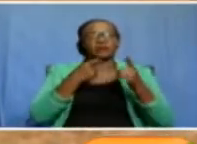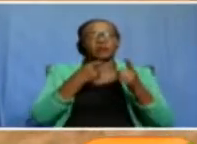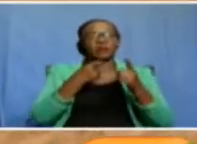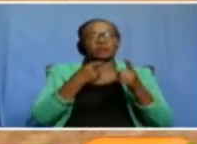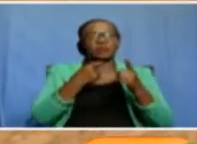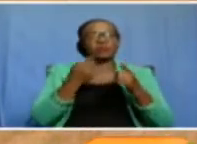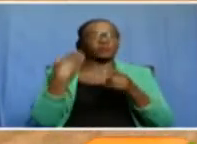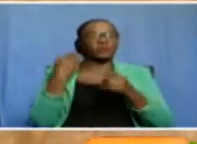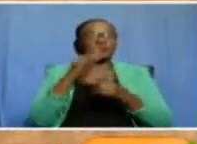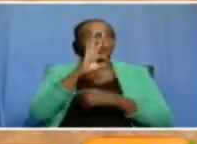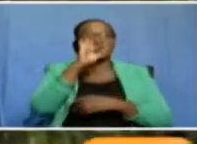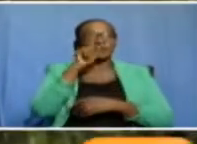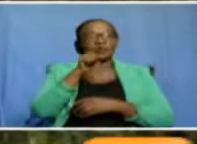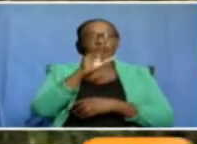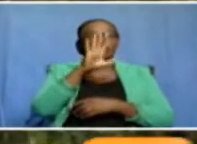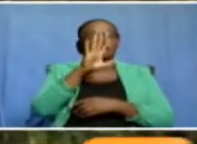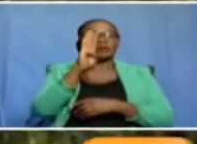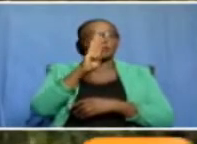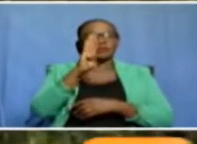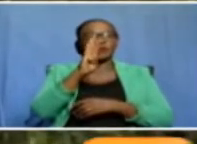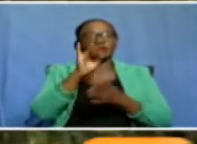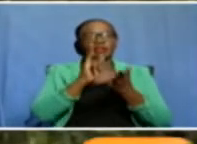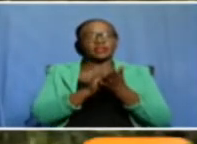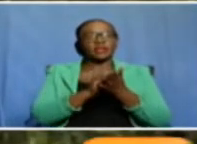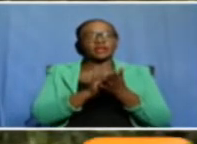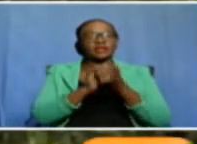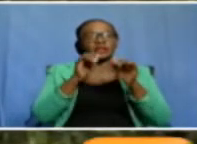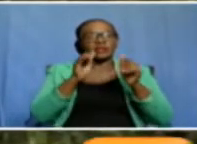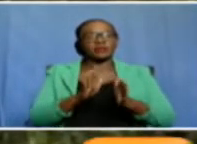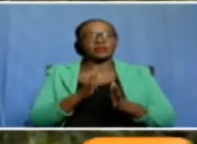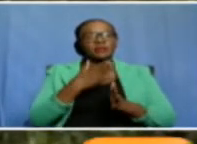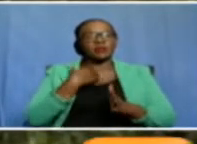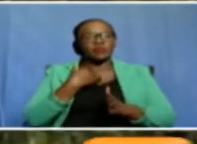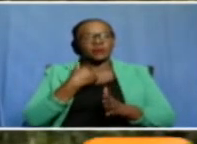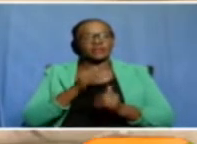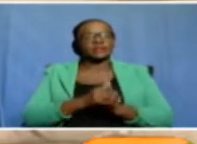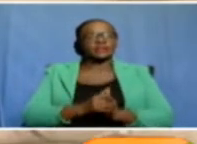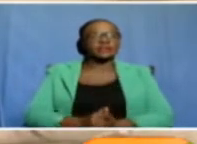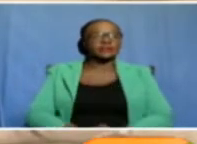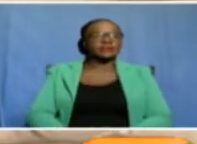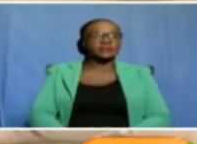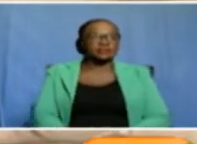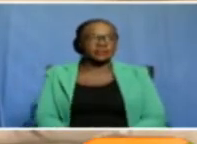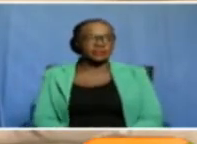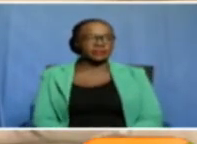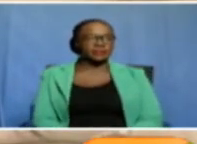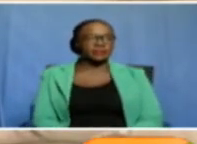shilingi bilioni 3.5 wanazodaiwa na wakulima. Dennis Otieno, Runinga ya Citizen.